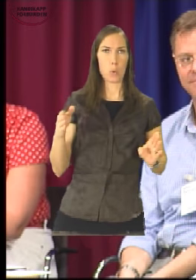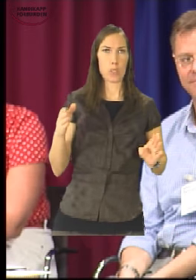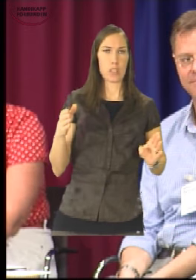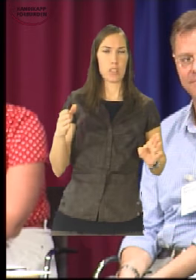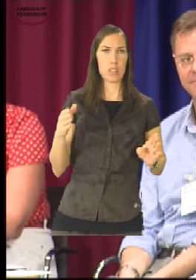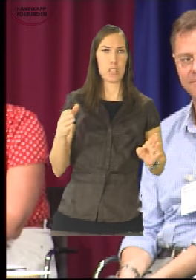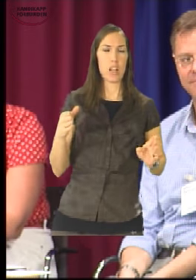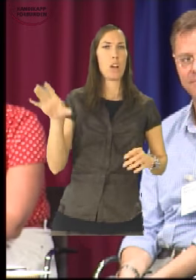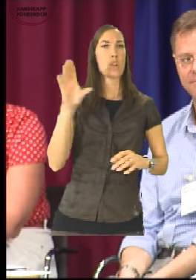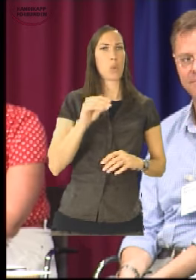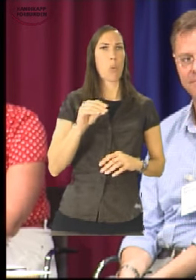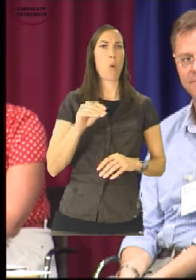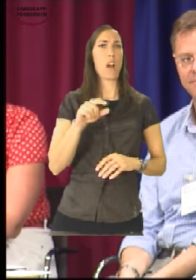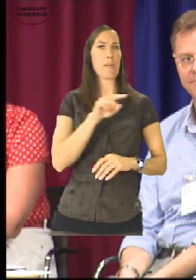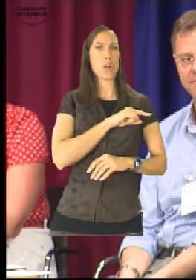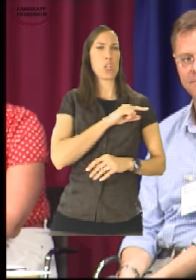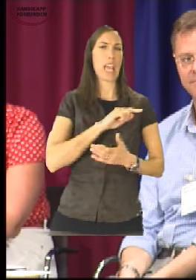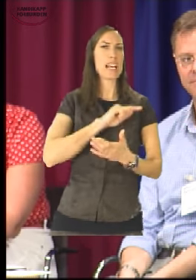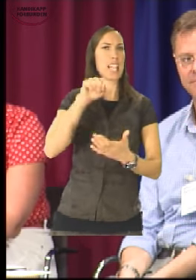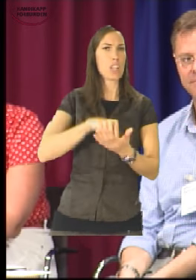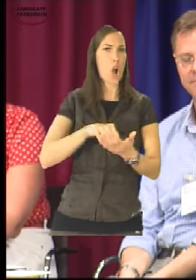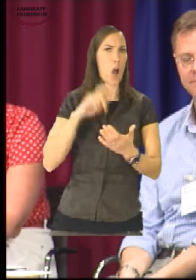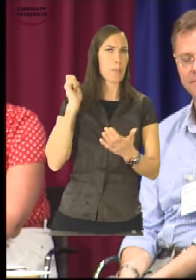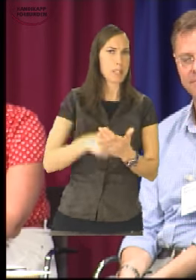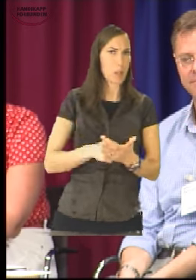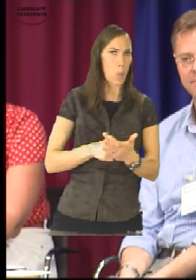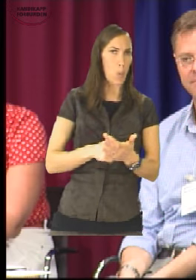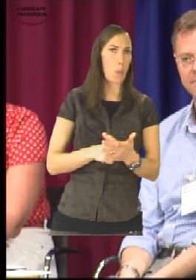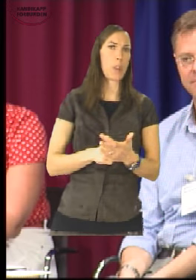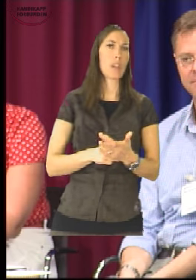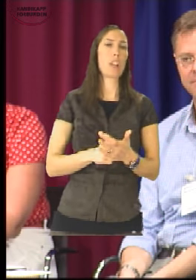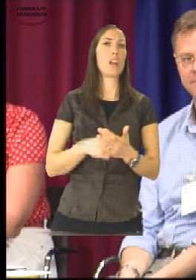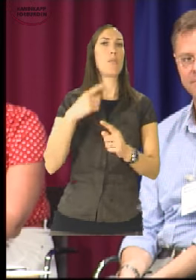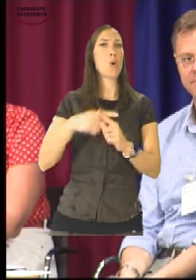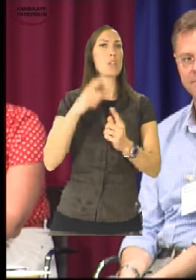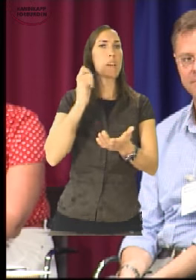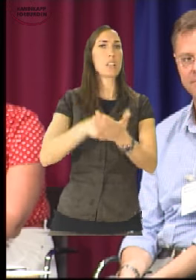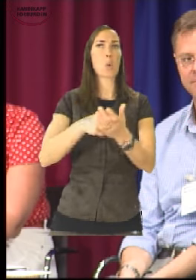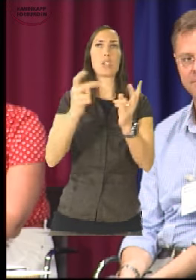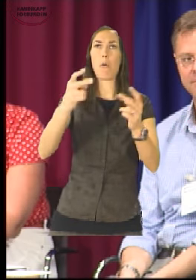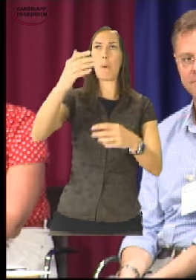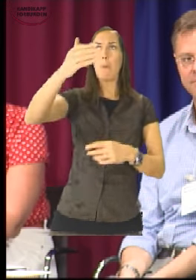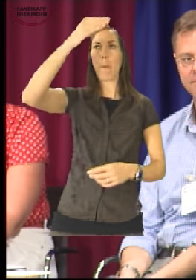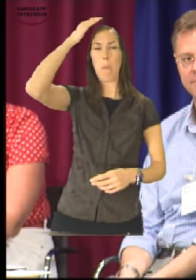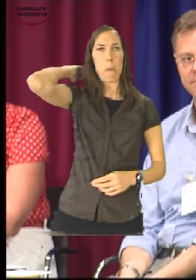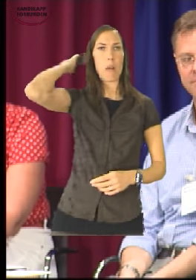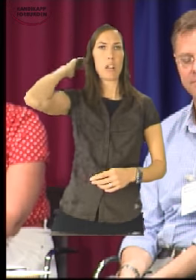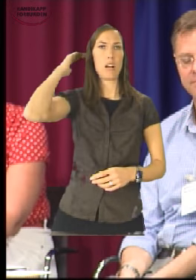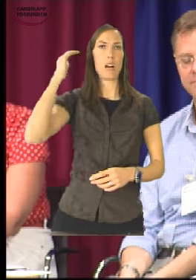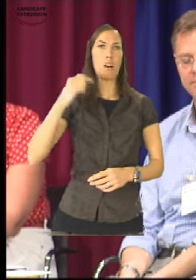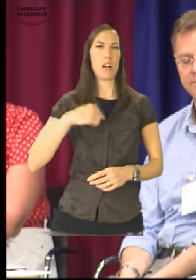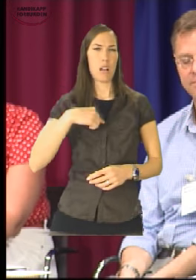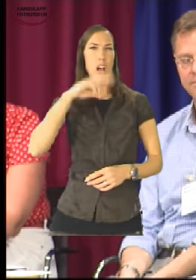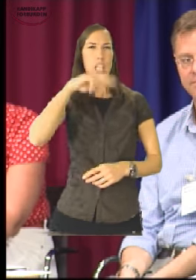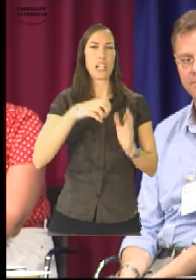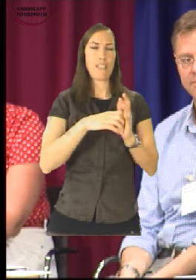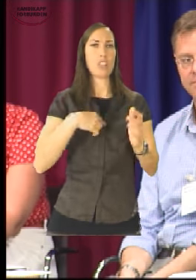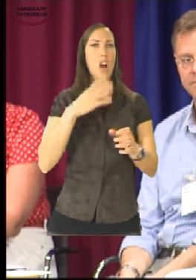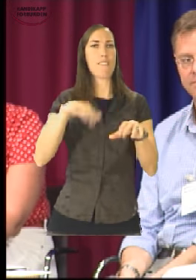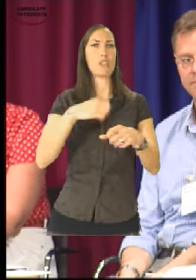har det varit mycket centralt beslut och beslut över huvuden som jag har mött det, eftersom jag har varit landstingspolitiker